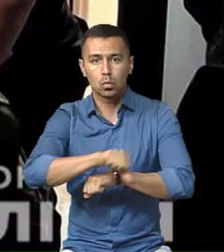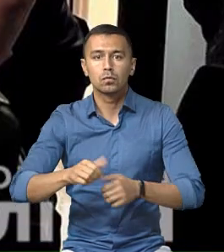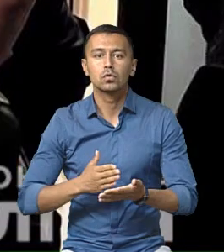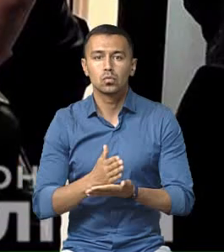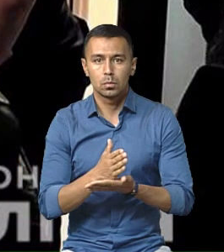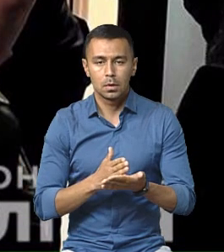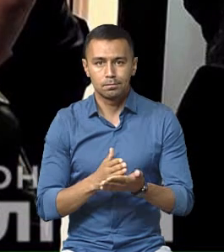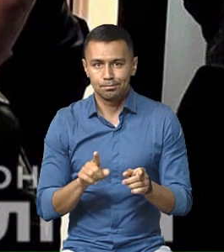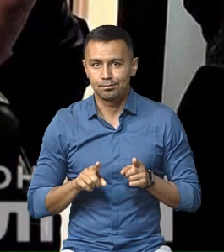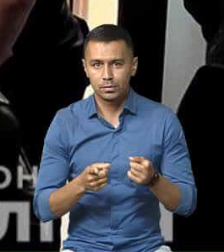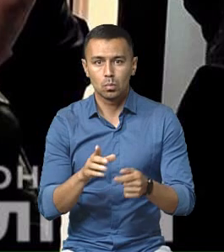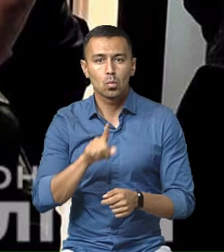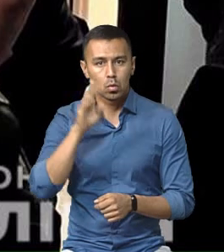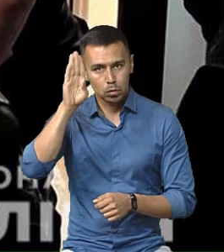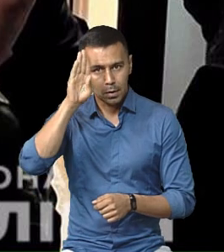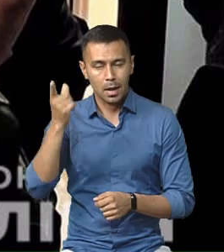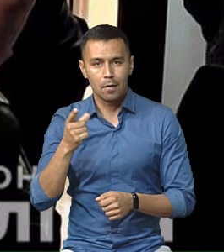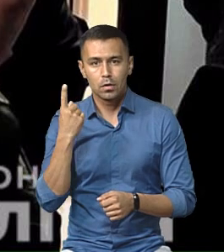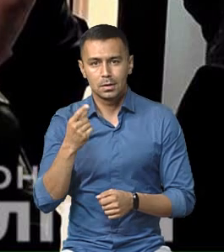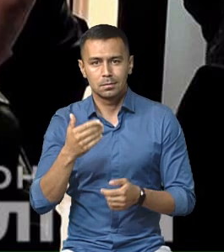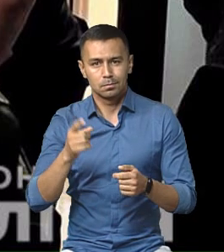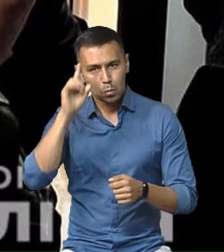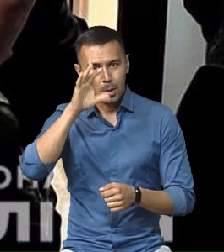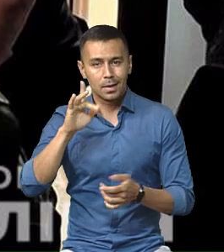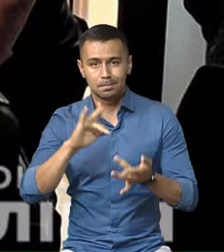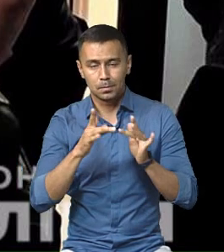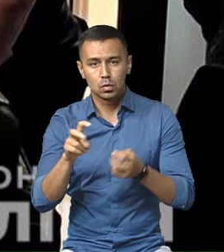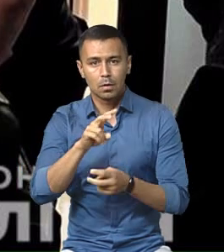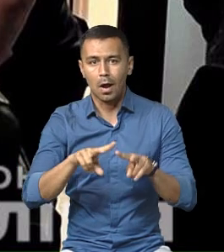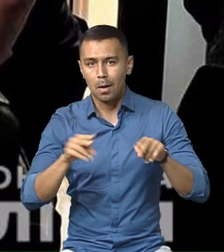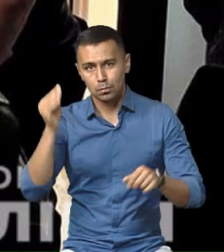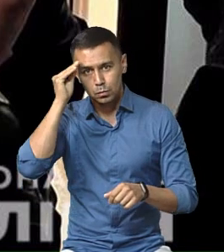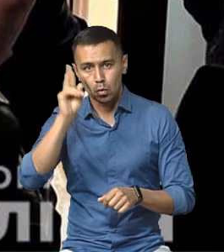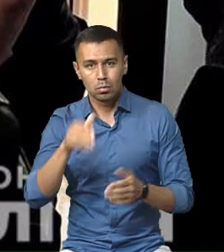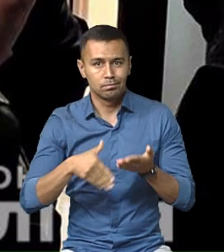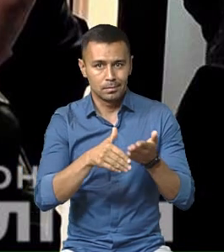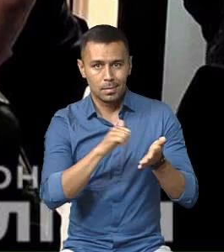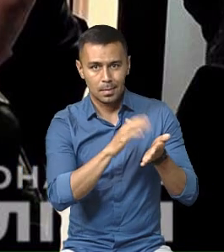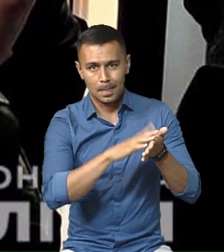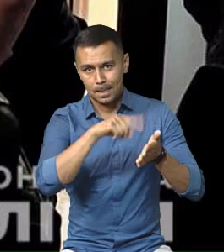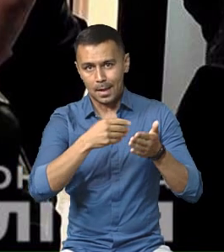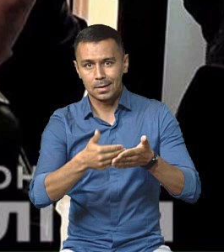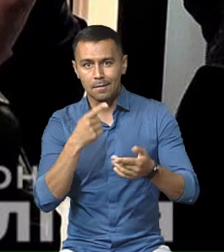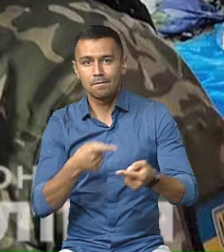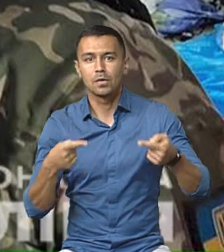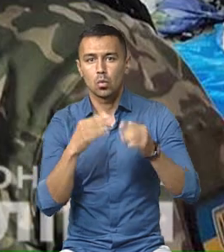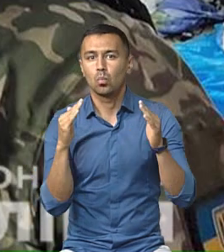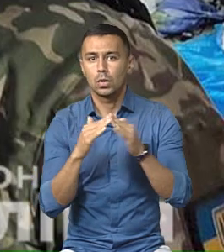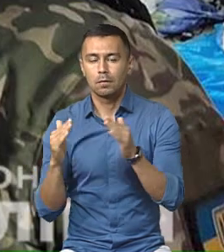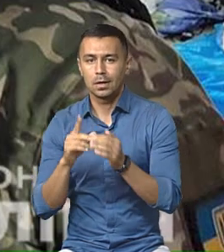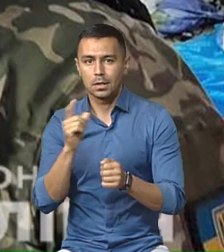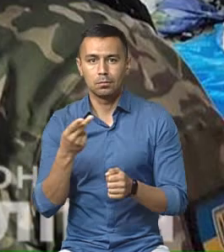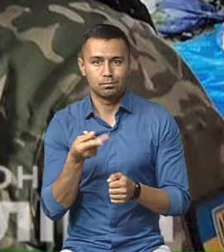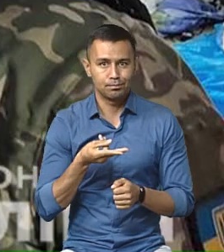служби викрили молодого чоловіка, який в одній із популярних соцмереж шукав однодумців, котрі ставили б мітки на заздалегідь визначених будівлях за